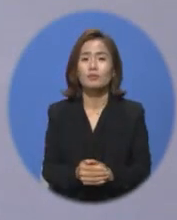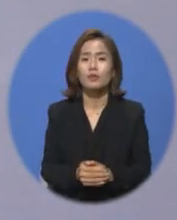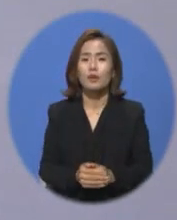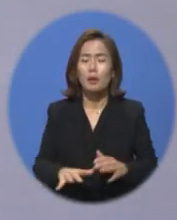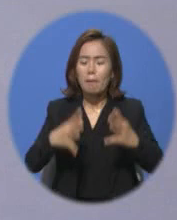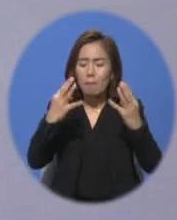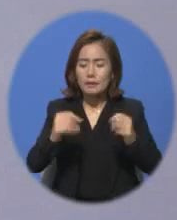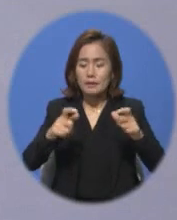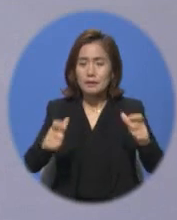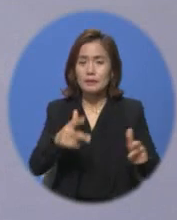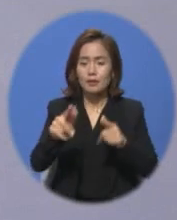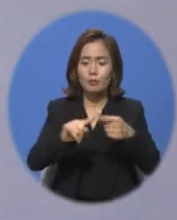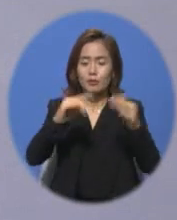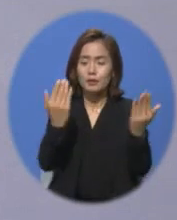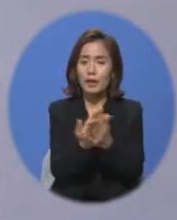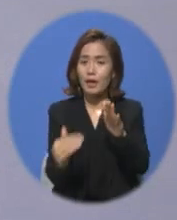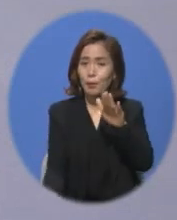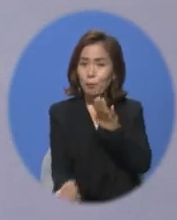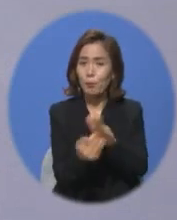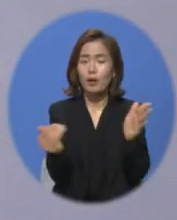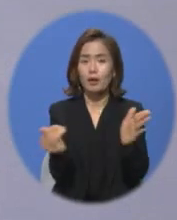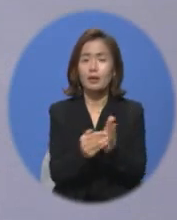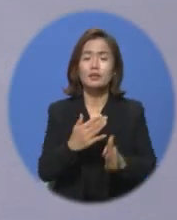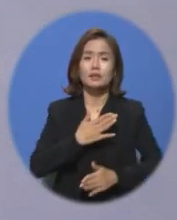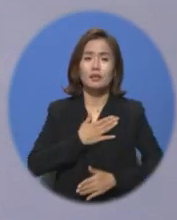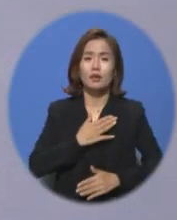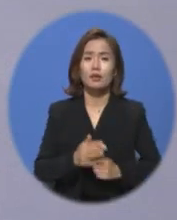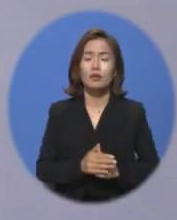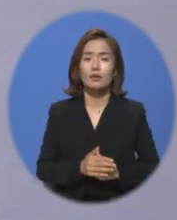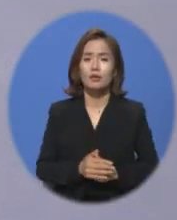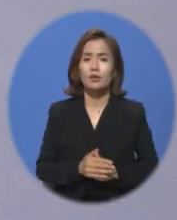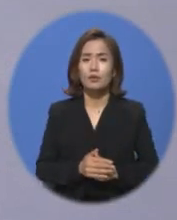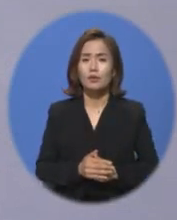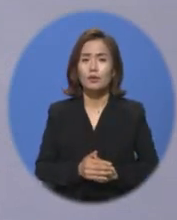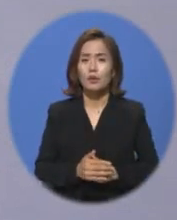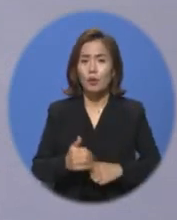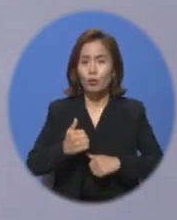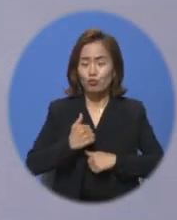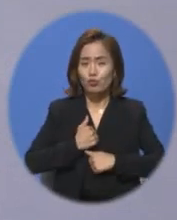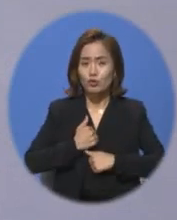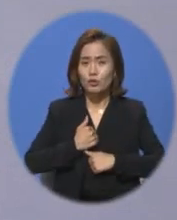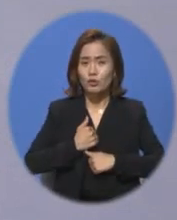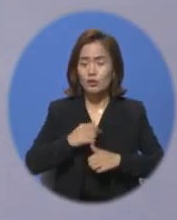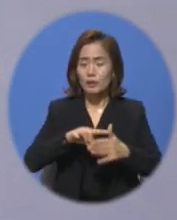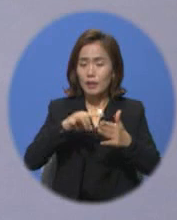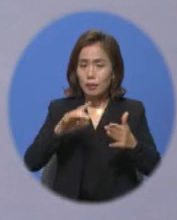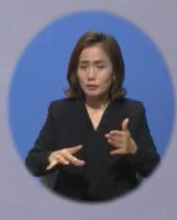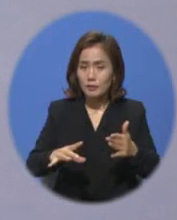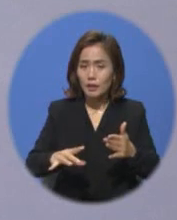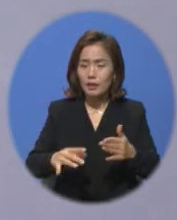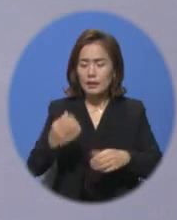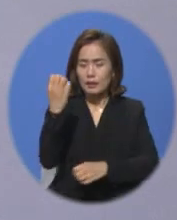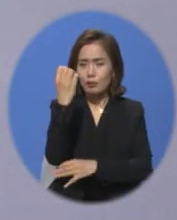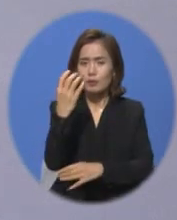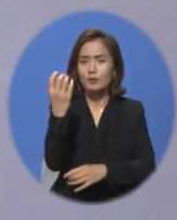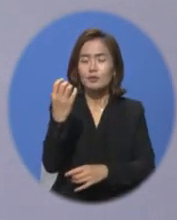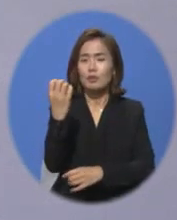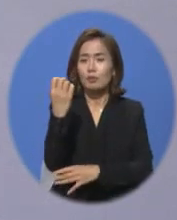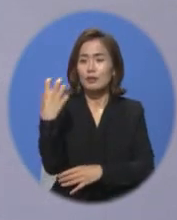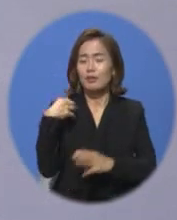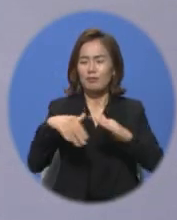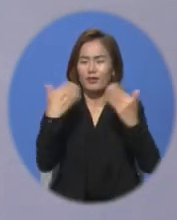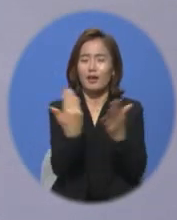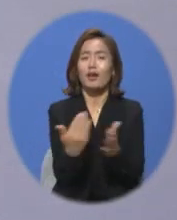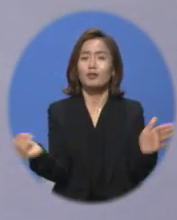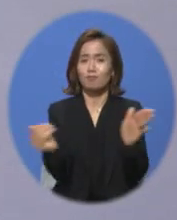을제가 이뤄냈습니다.본인김경진은 병역 ,세금납부,헌법상